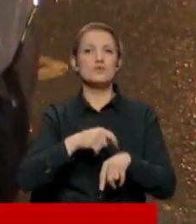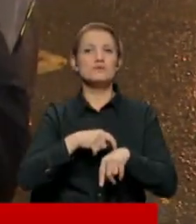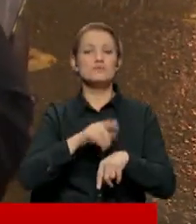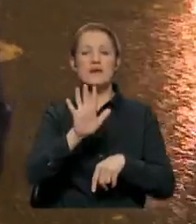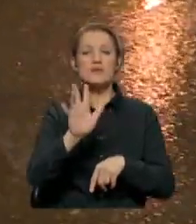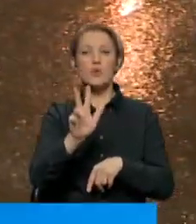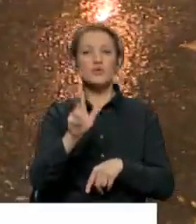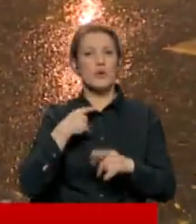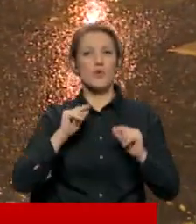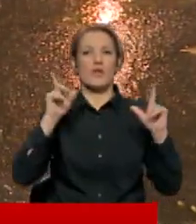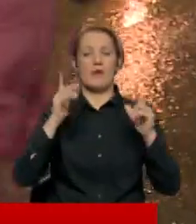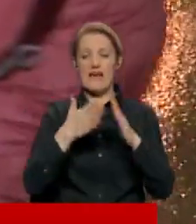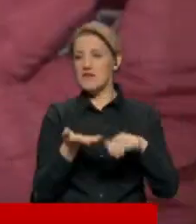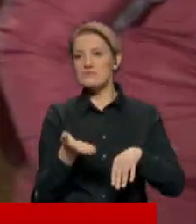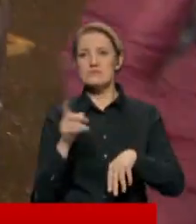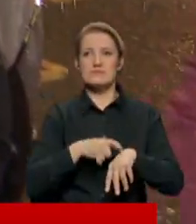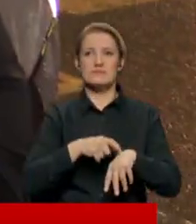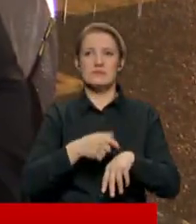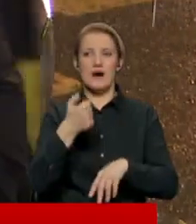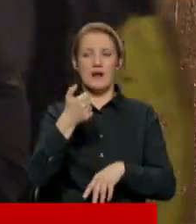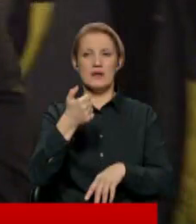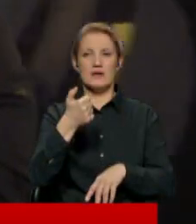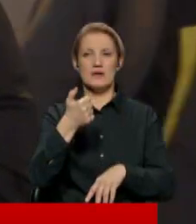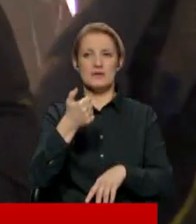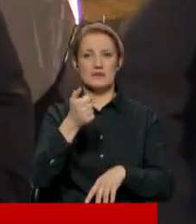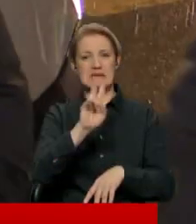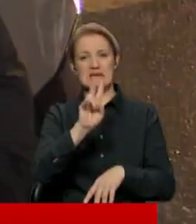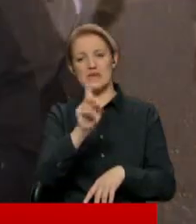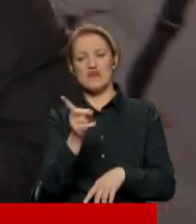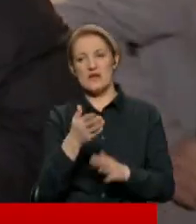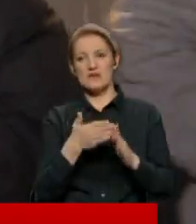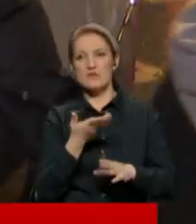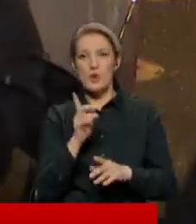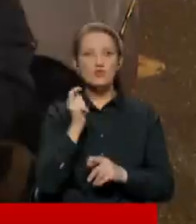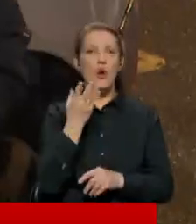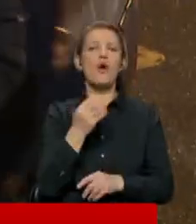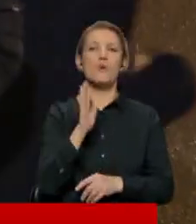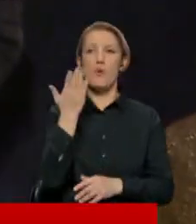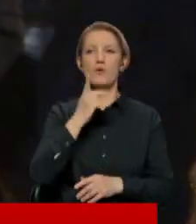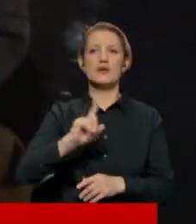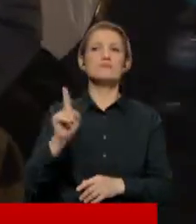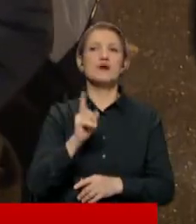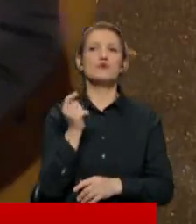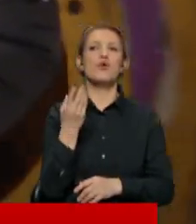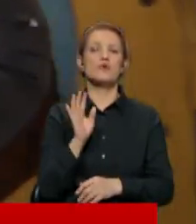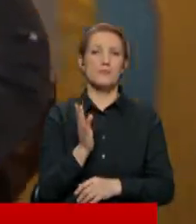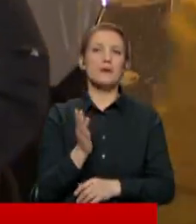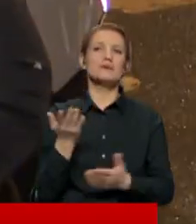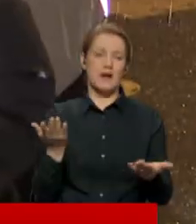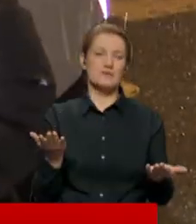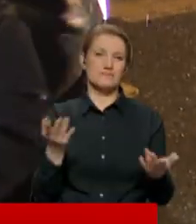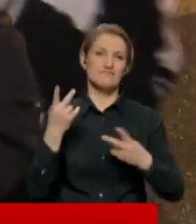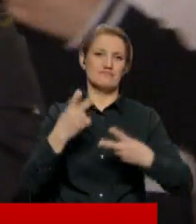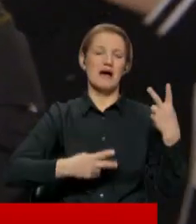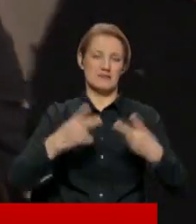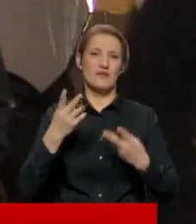uyanıyorum. Evden kaçta çıkıyorsunuz? 6.20 geçe. Zor olmuyor mu okula gitmek? Yani